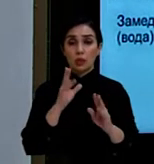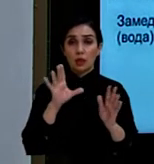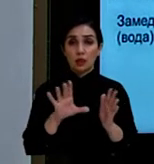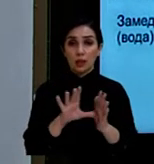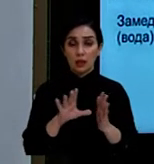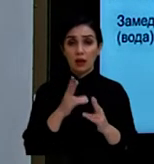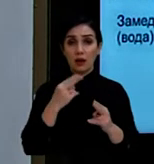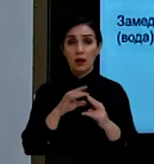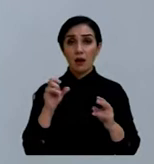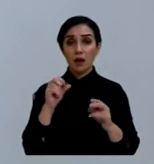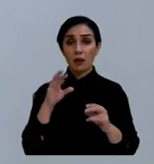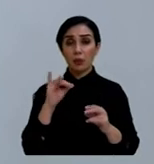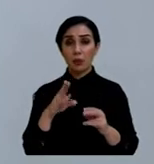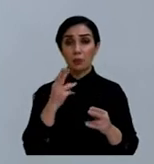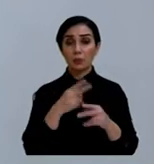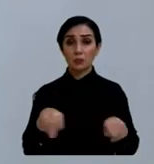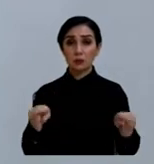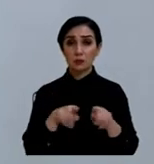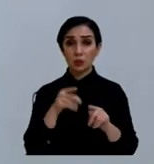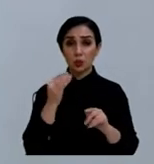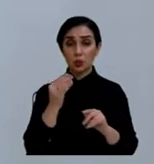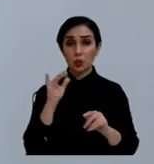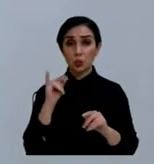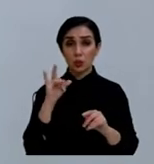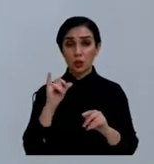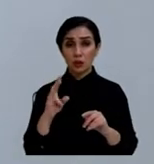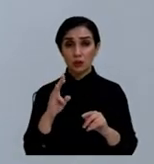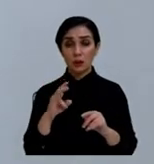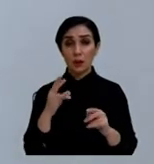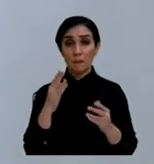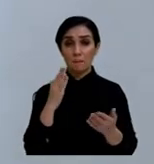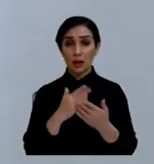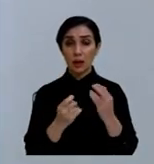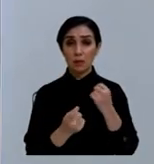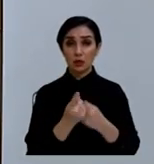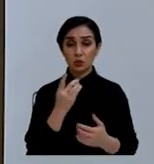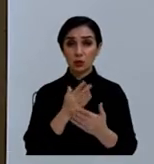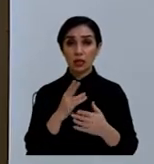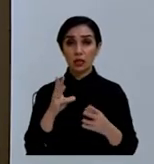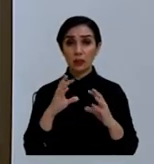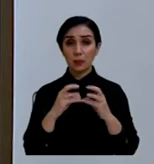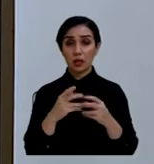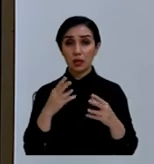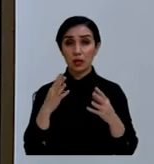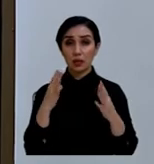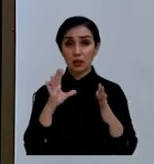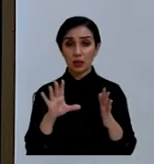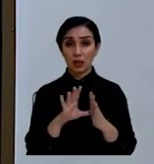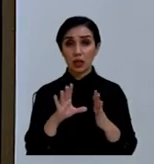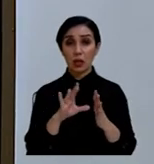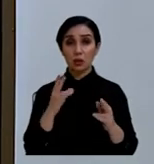энергия атома, в данном случае энергия ядра урана, преобразуется в мирную энергию, то есть